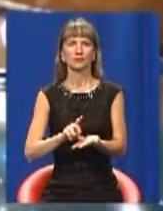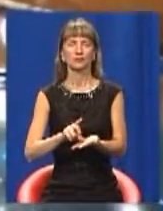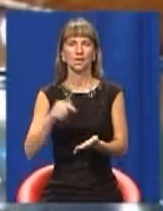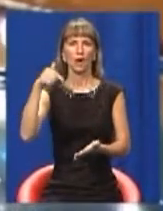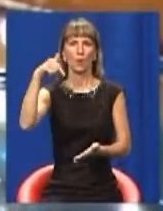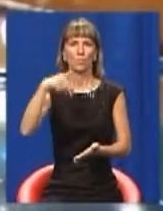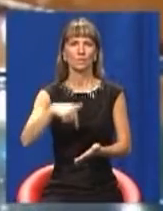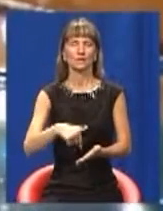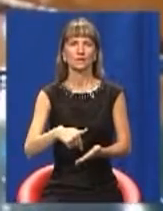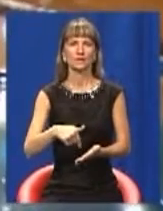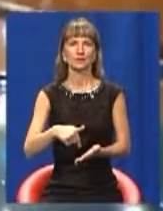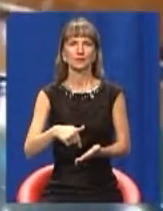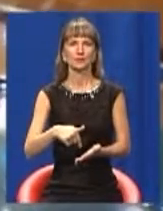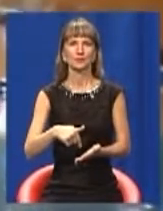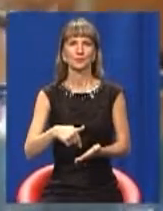Опускаем.